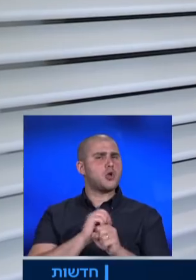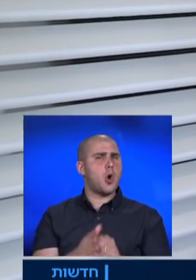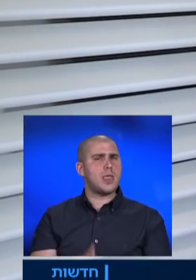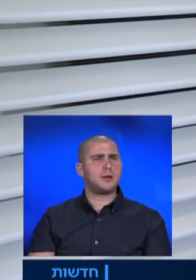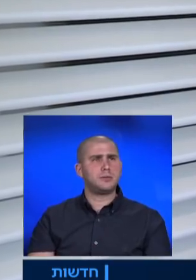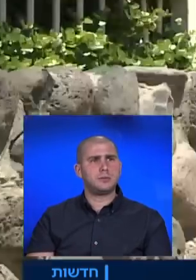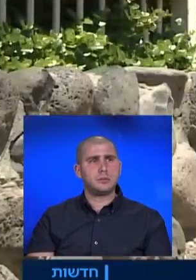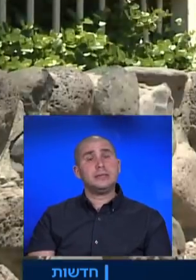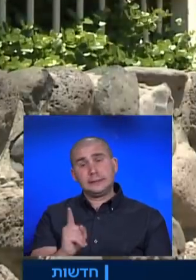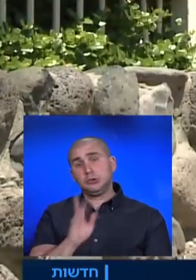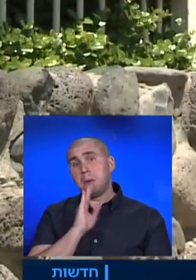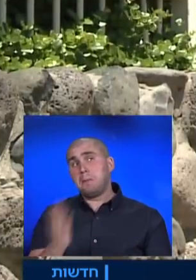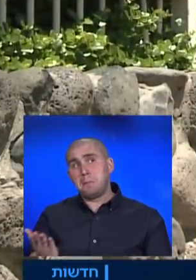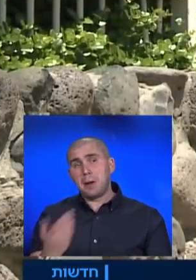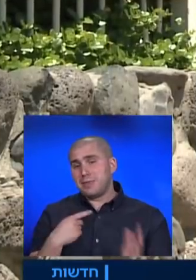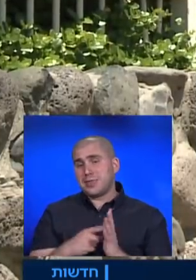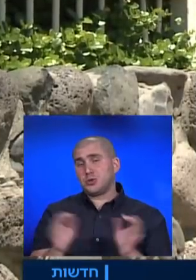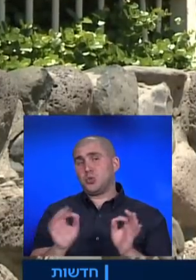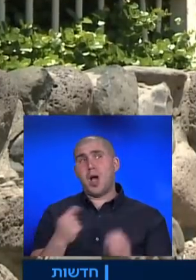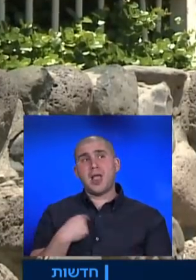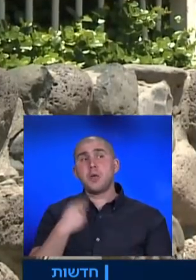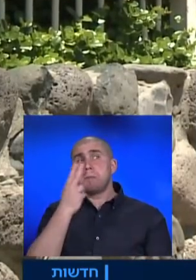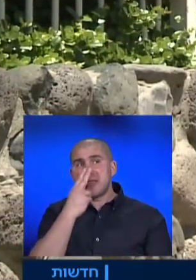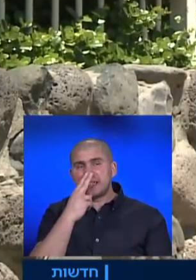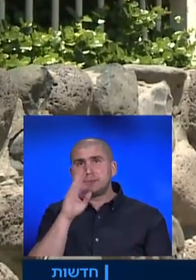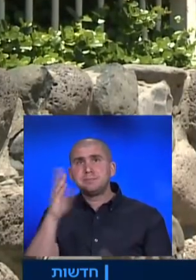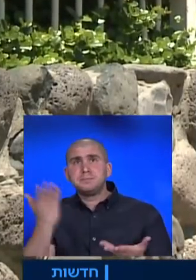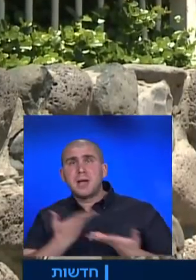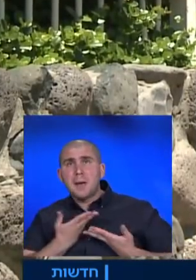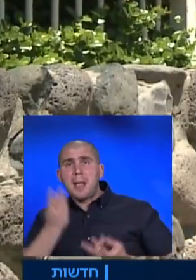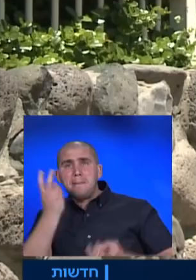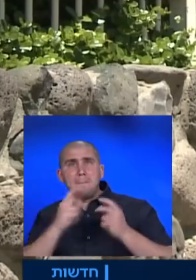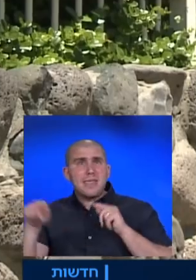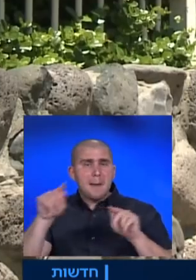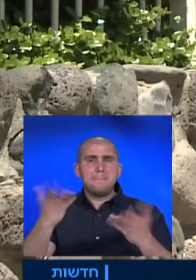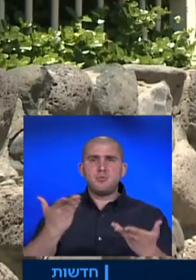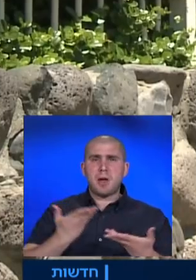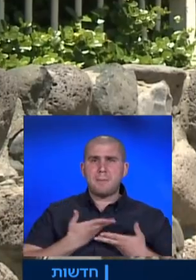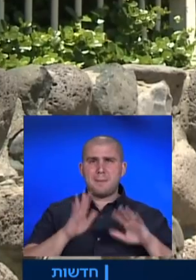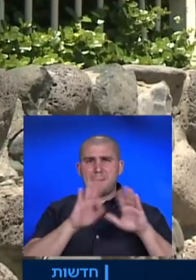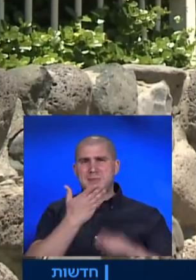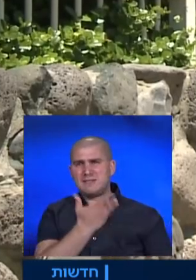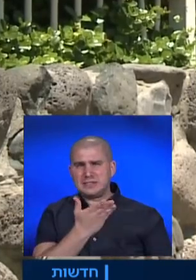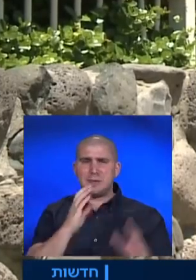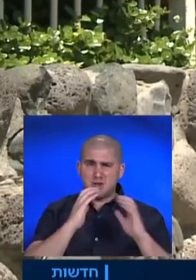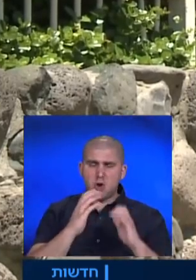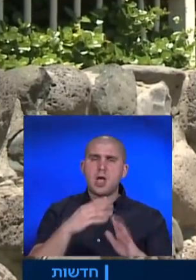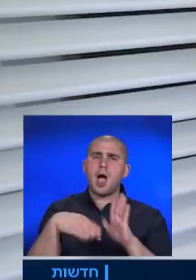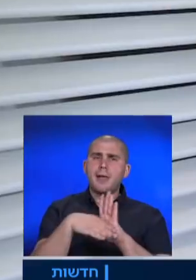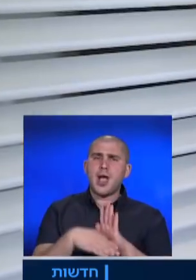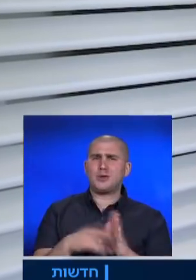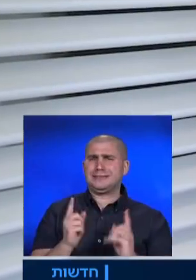הבעיה, שלא נדרשנו. ואנחנו מנסים לדלות ממה שמגיע למדיה את ההנחיות הרצויות ולהכין את